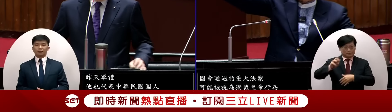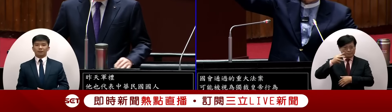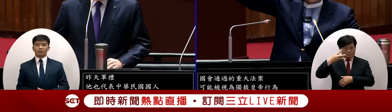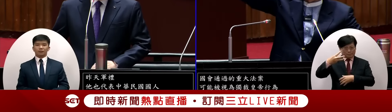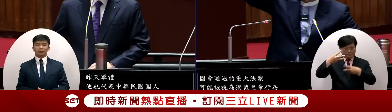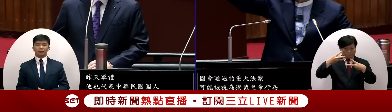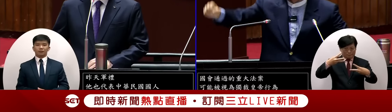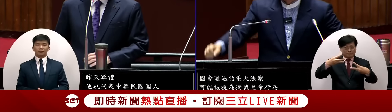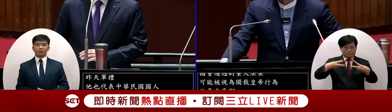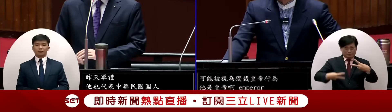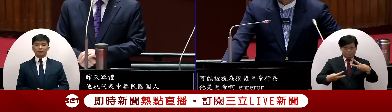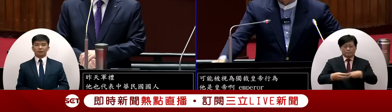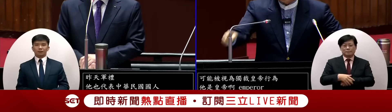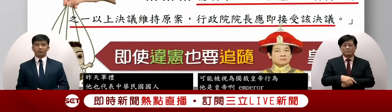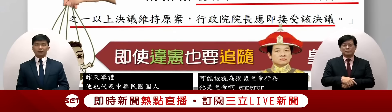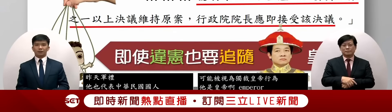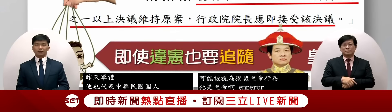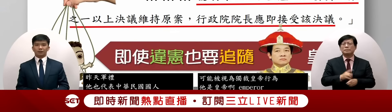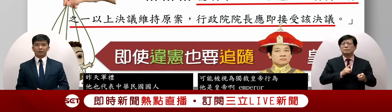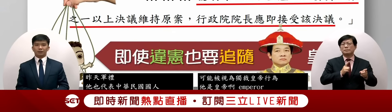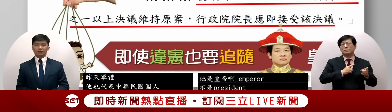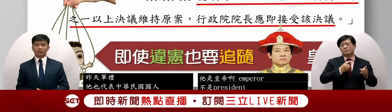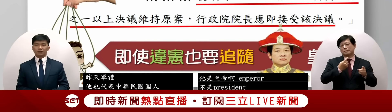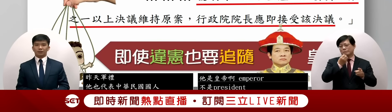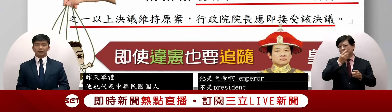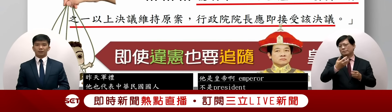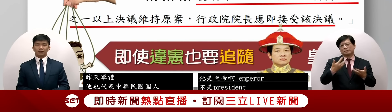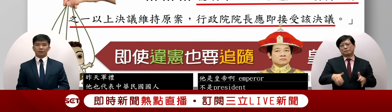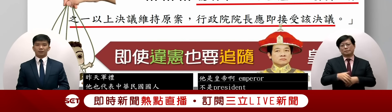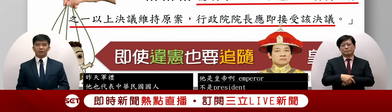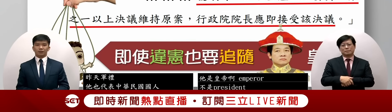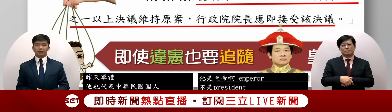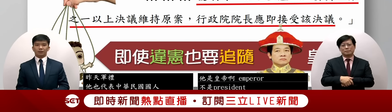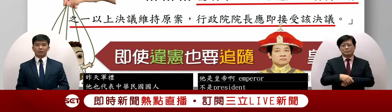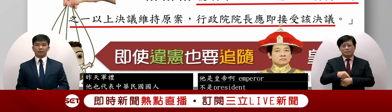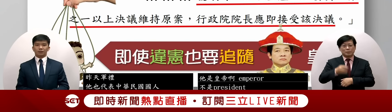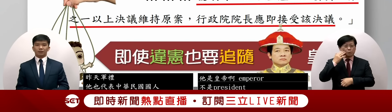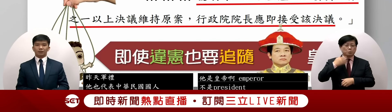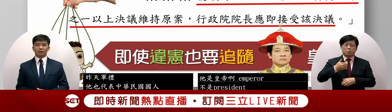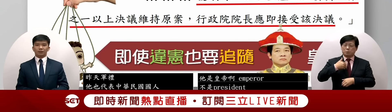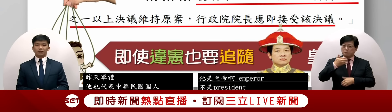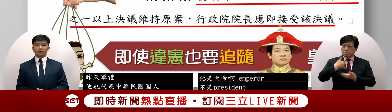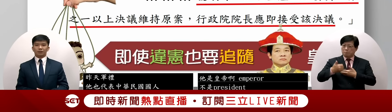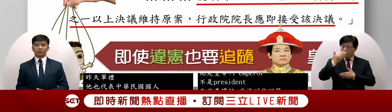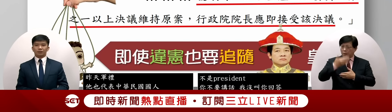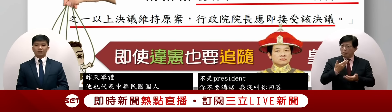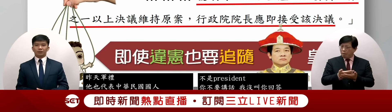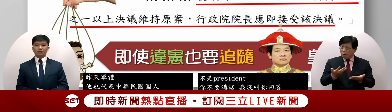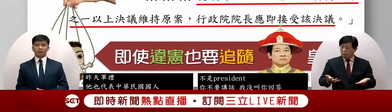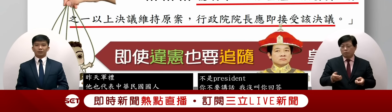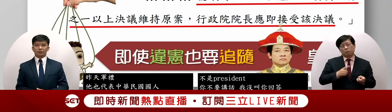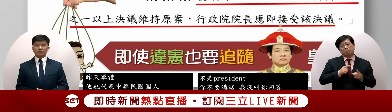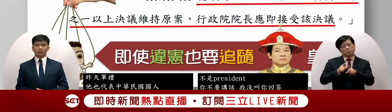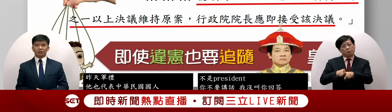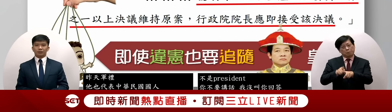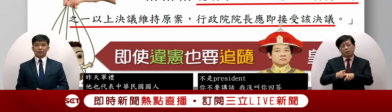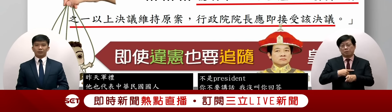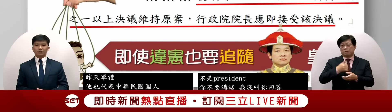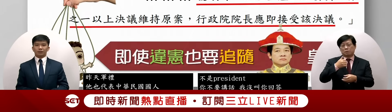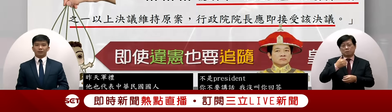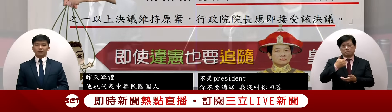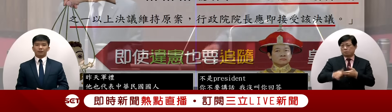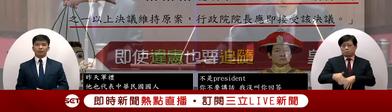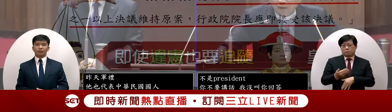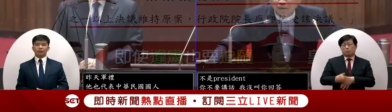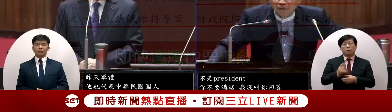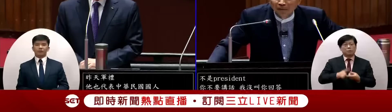第3条第2项第2款，你自己也讲过啊，说呼吁不够怎么办？呼吁不够我就接受没有辞职的选项，